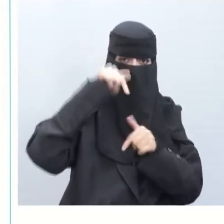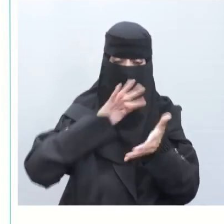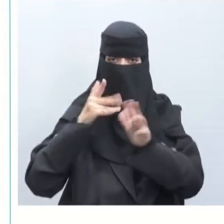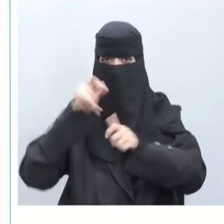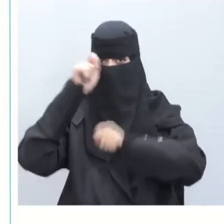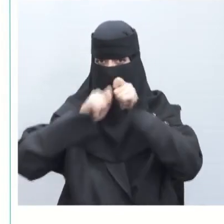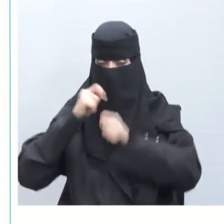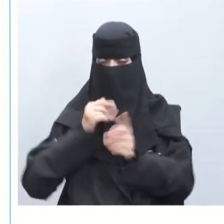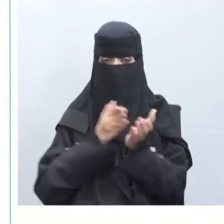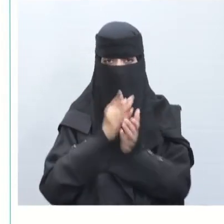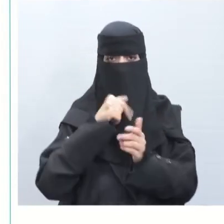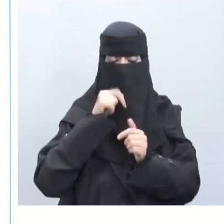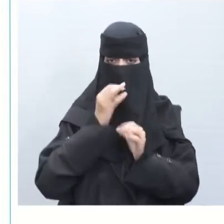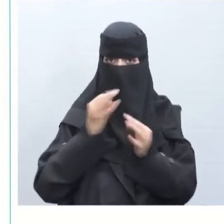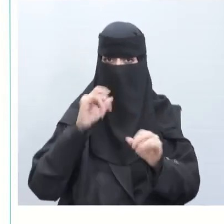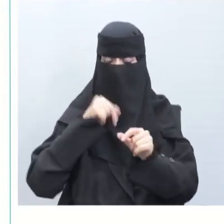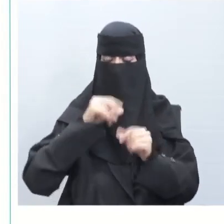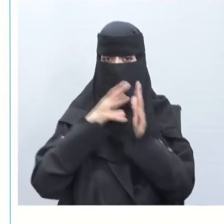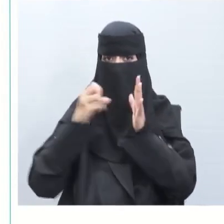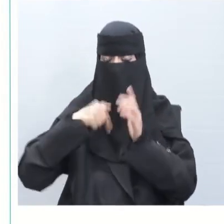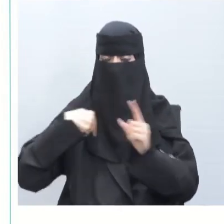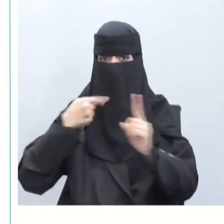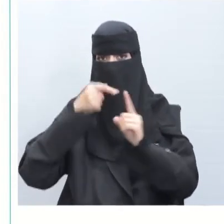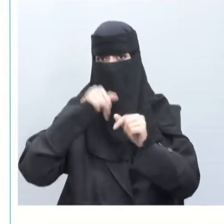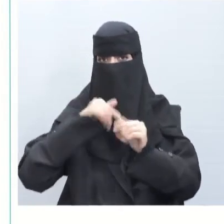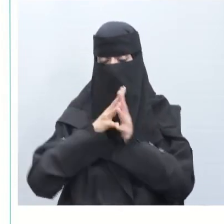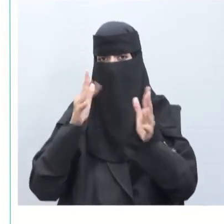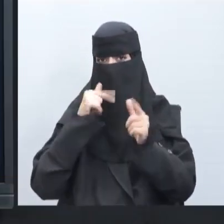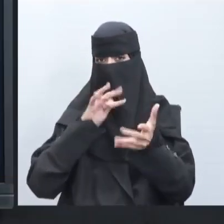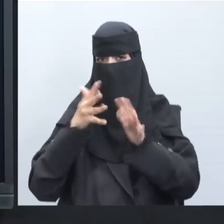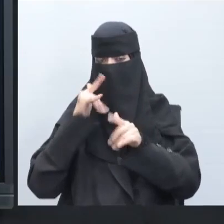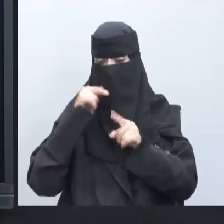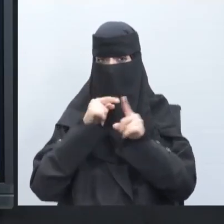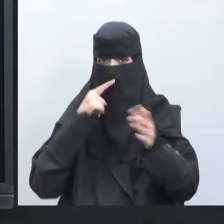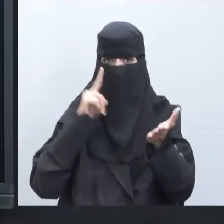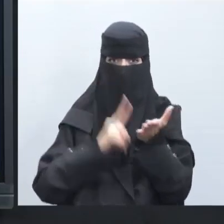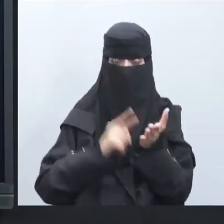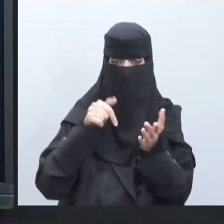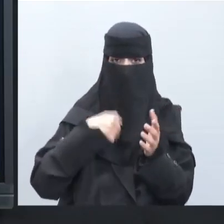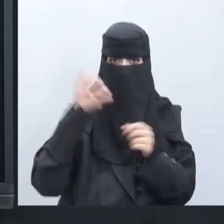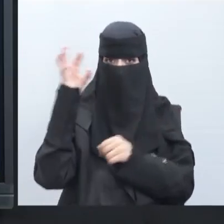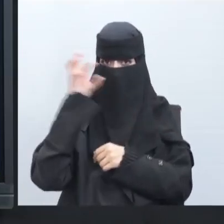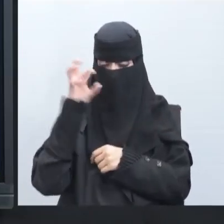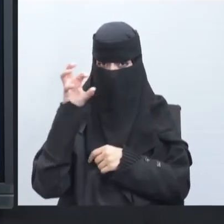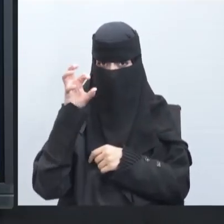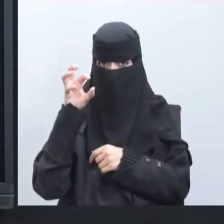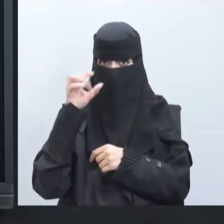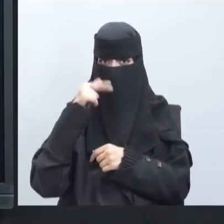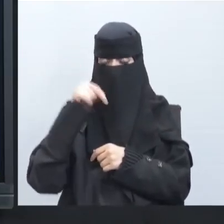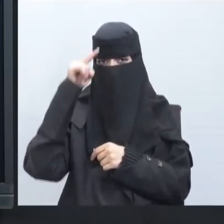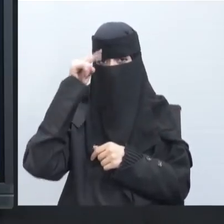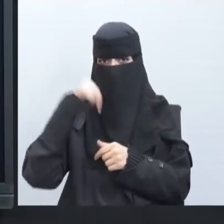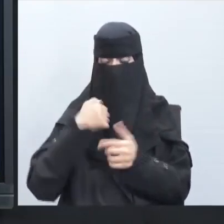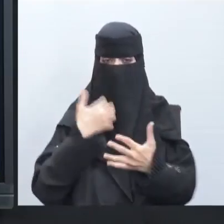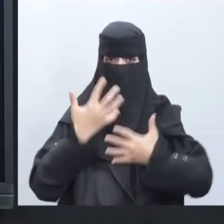استخ بطريقه جيده نموذجا لهدف اكبر بمعنى حينما يكون لدينا ايضا شركه مثلا في